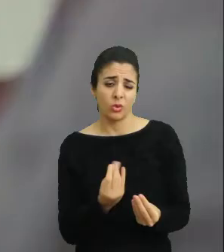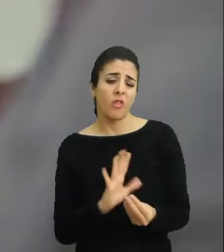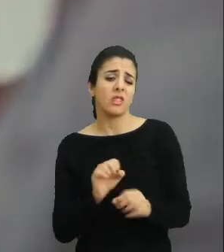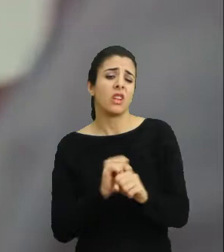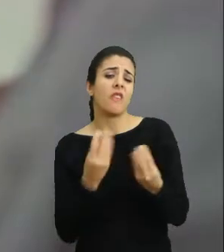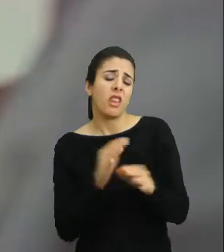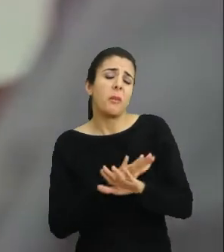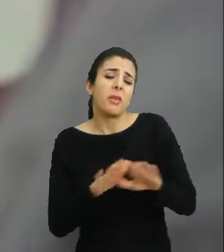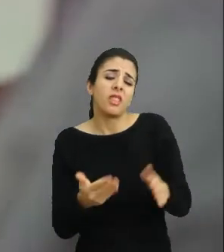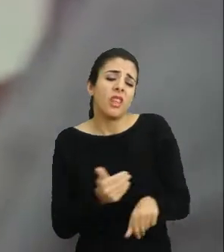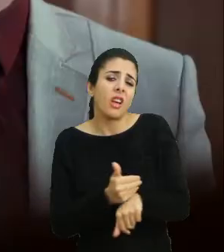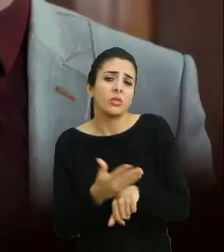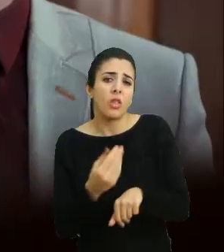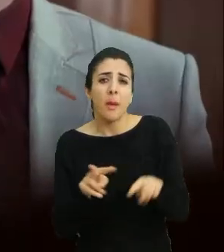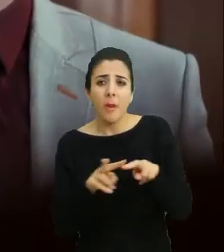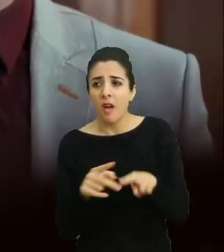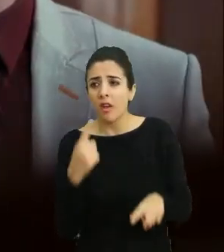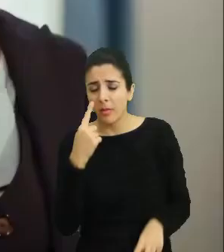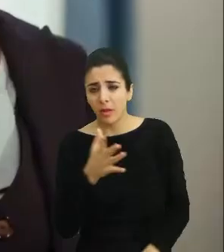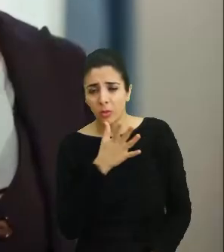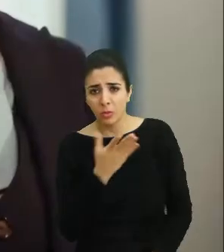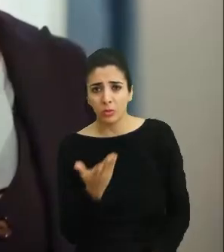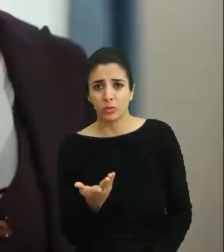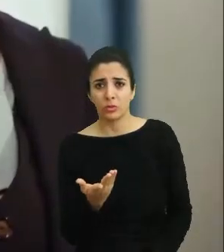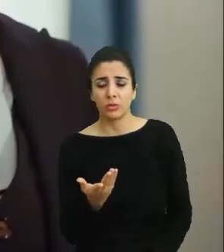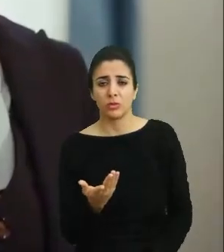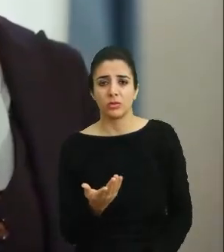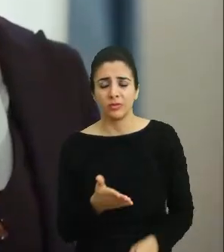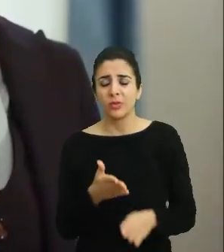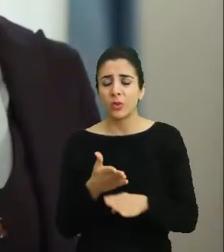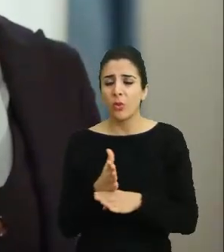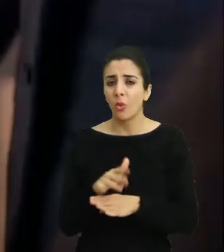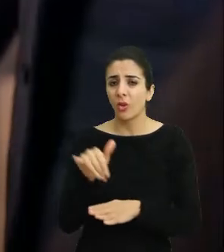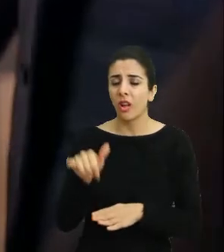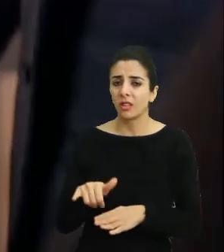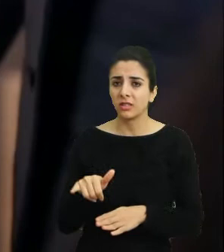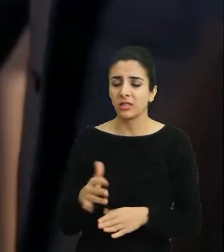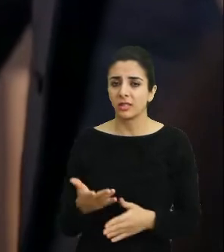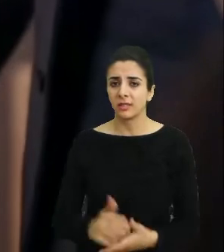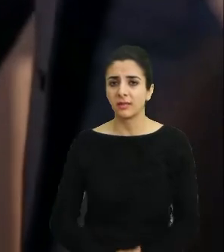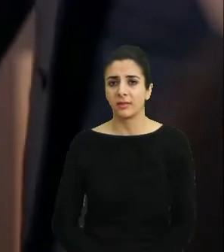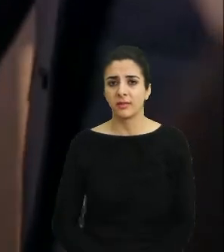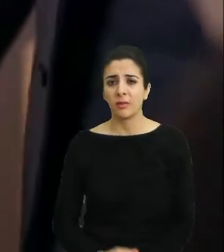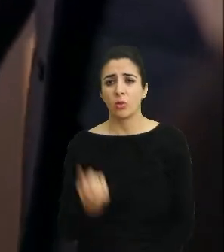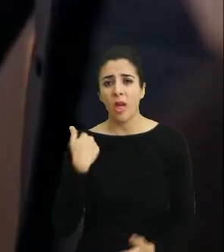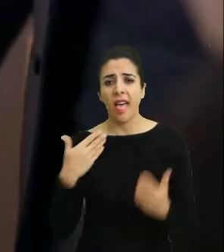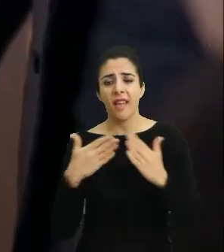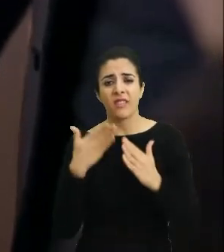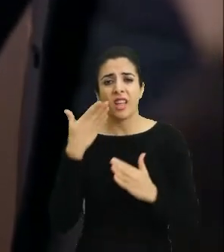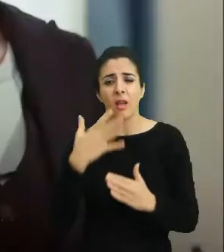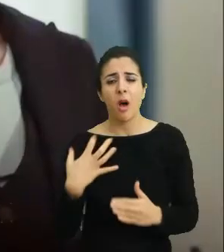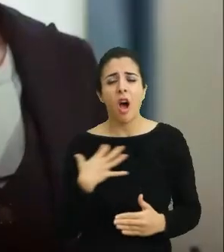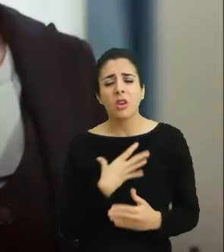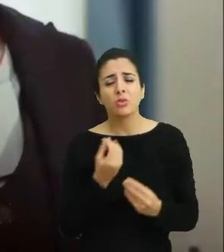zarar verebilir ki? Merve'nin hali malum işte. O da doğru ya. Bugün evine gittim.